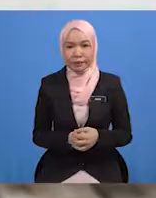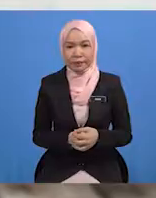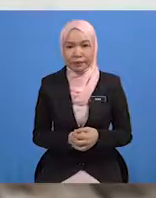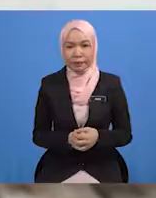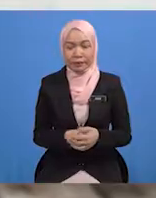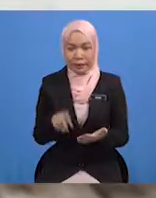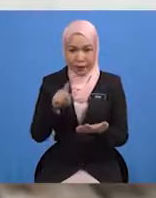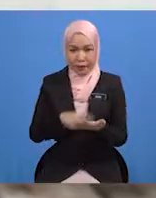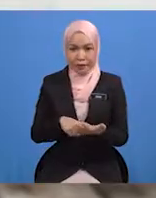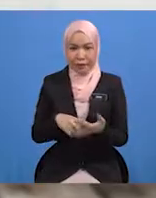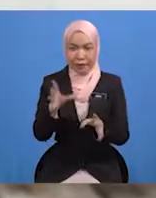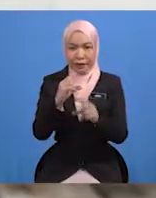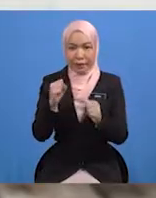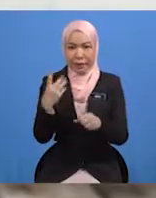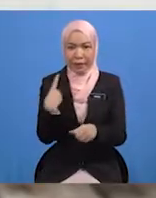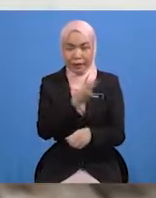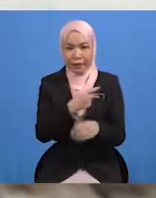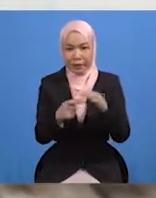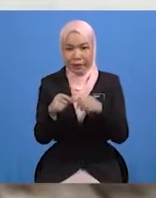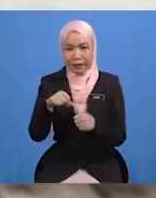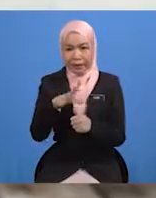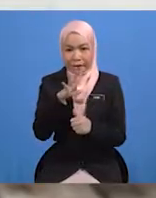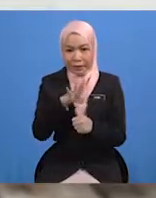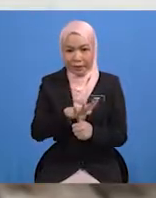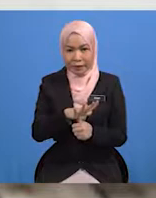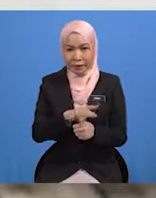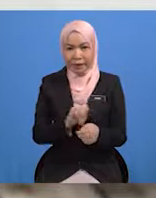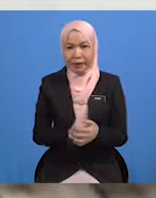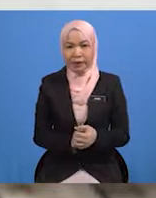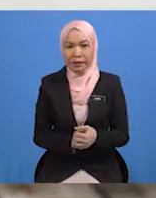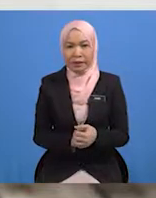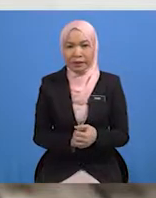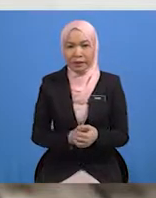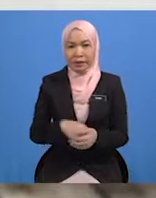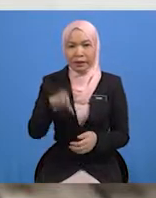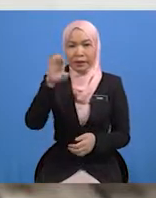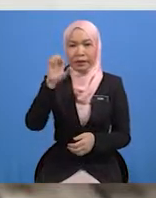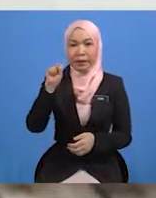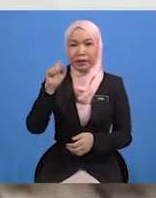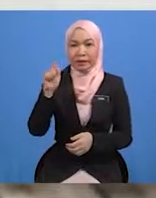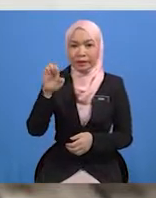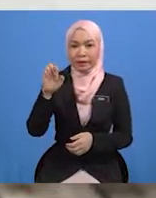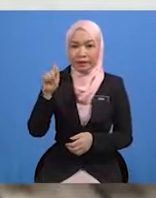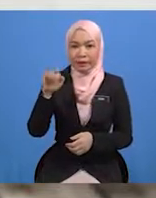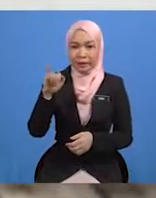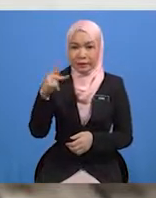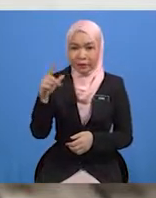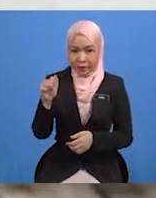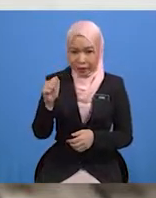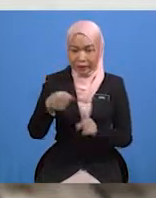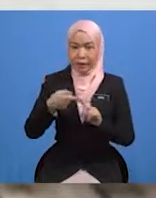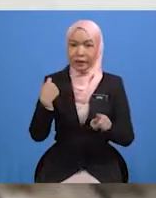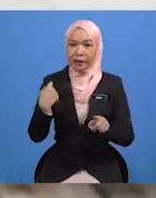Di sinilah dapat dikesan nilai estetika drama ini dari segi watak